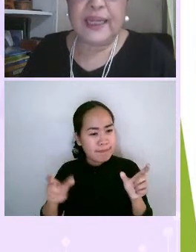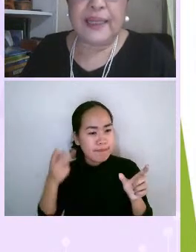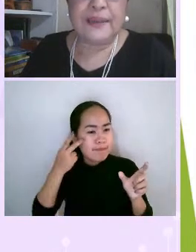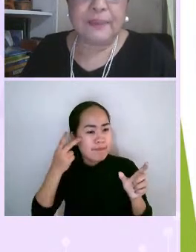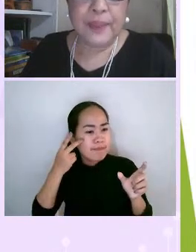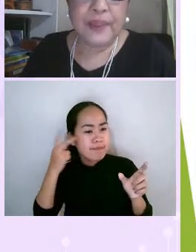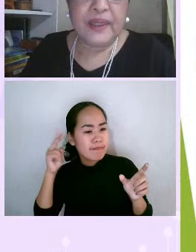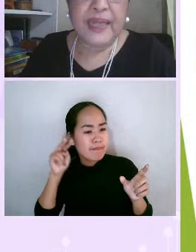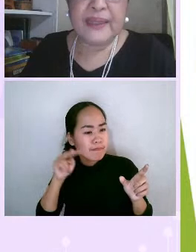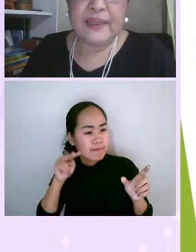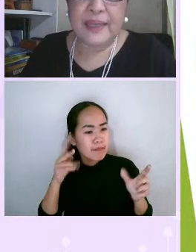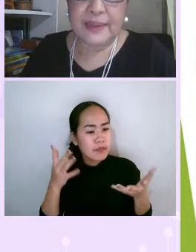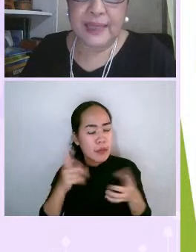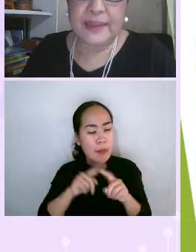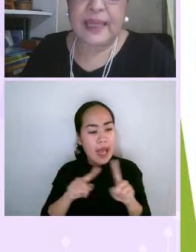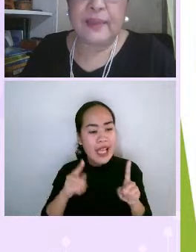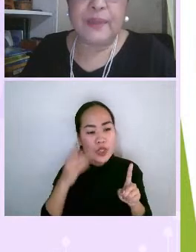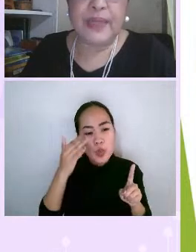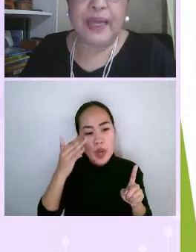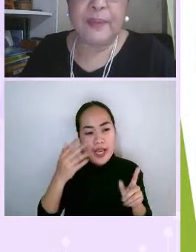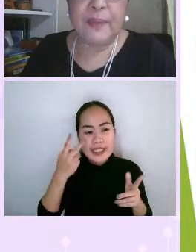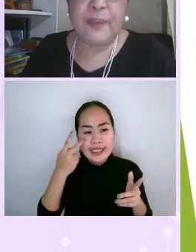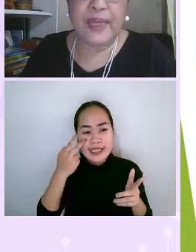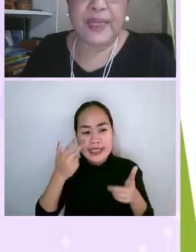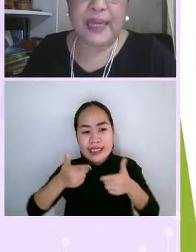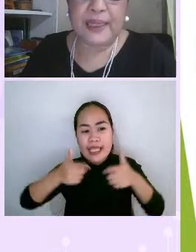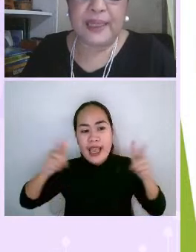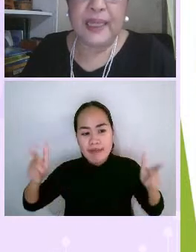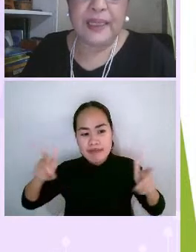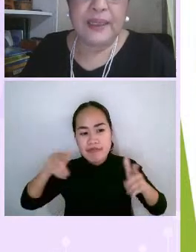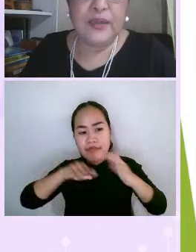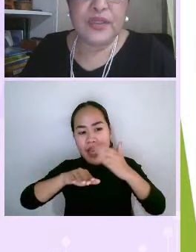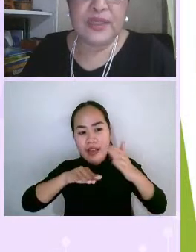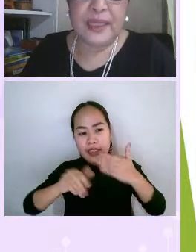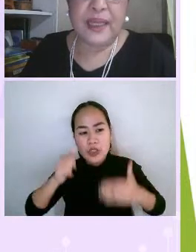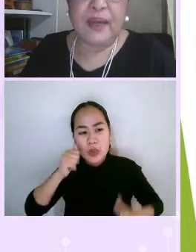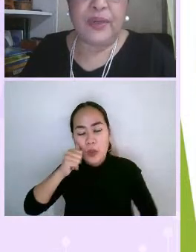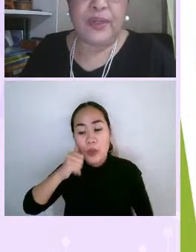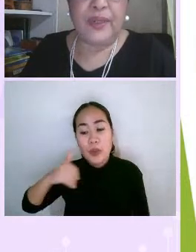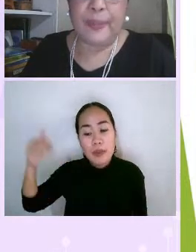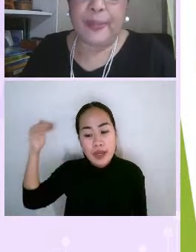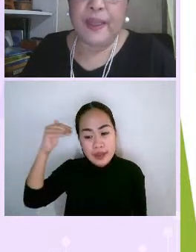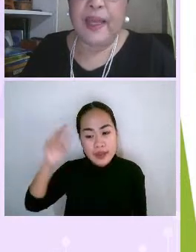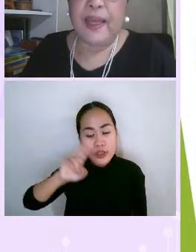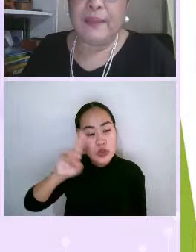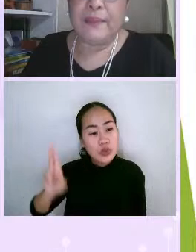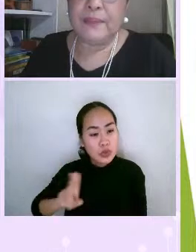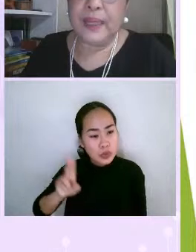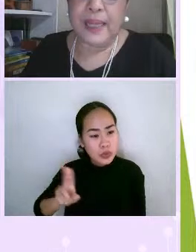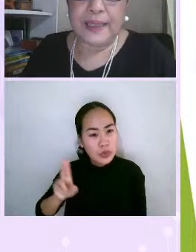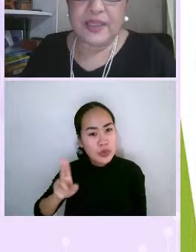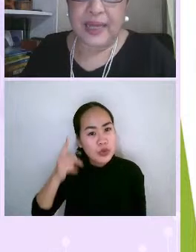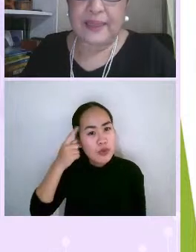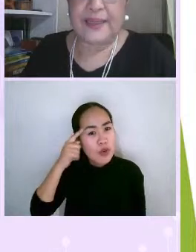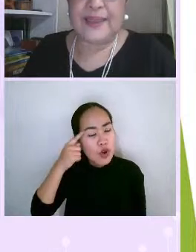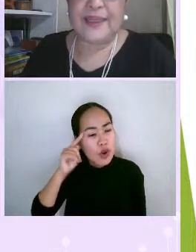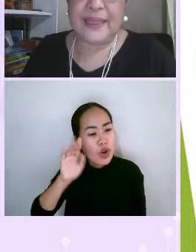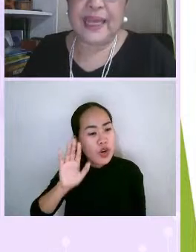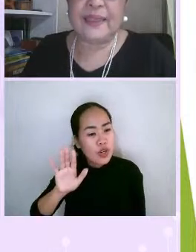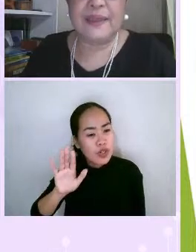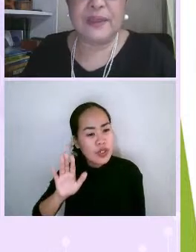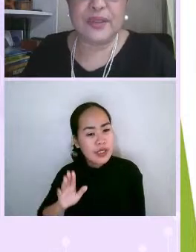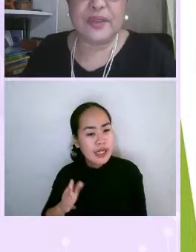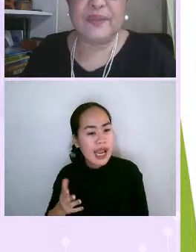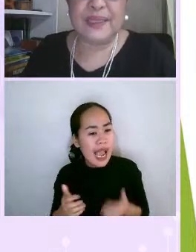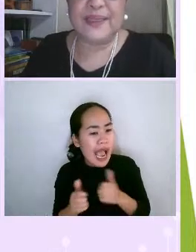nagkakaroon talaga ng greater access ng kababaihan using our mga